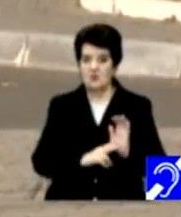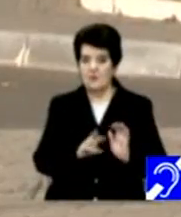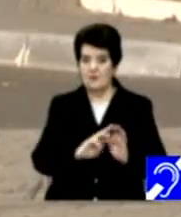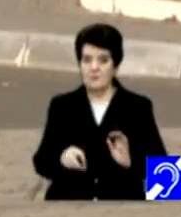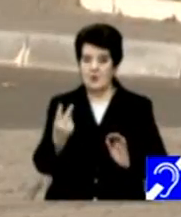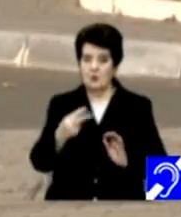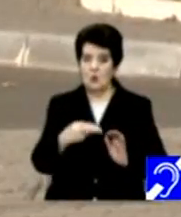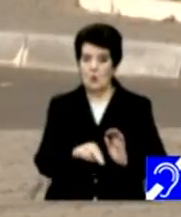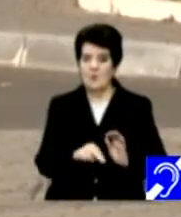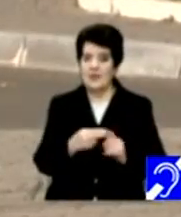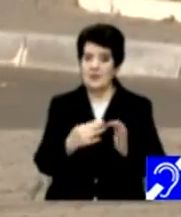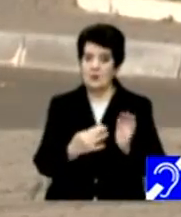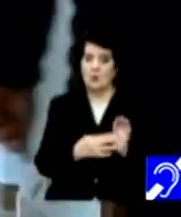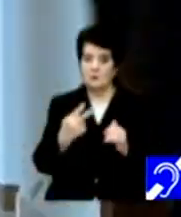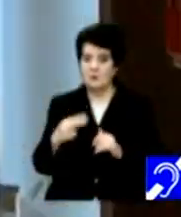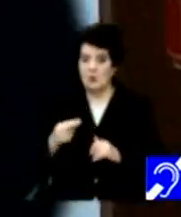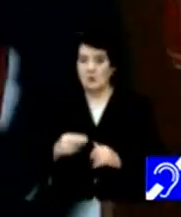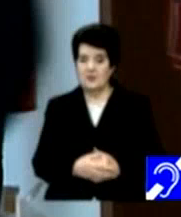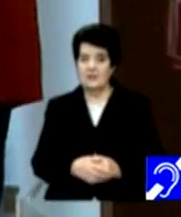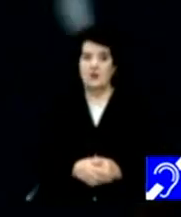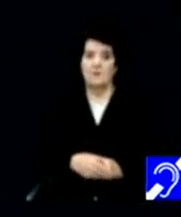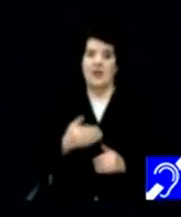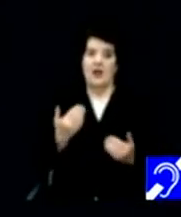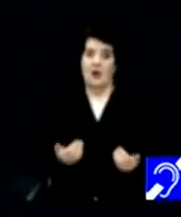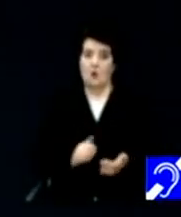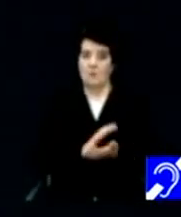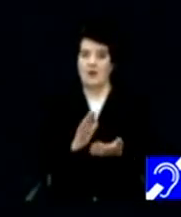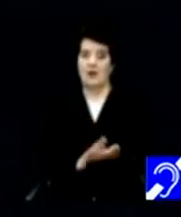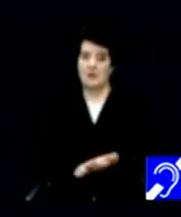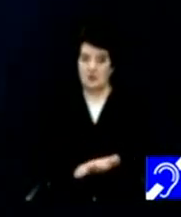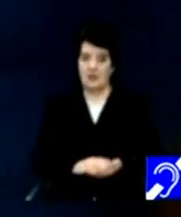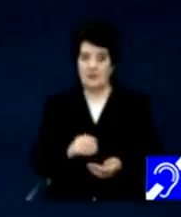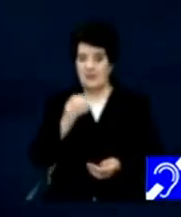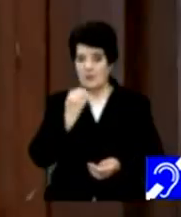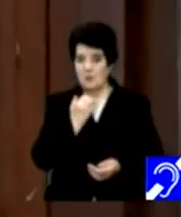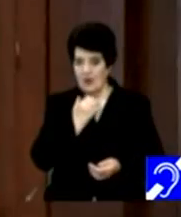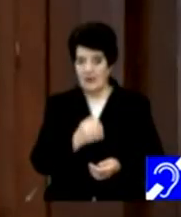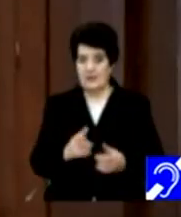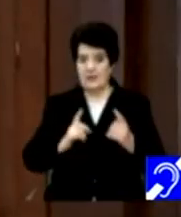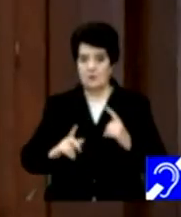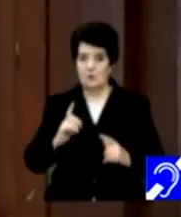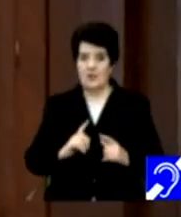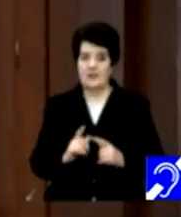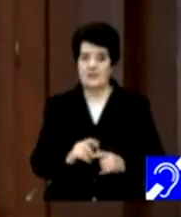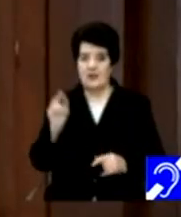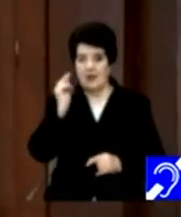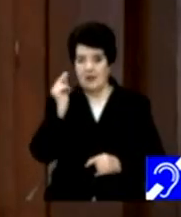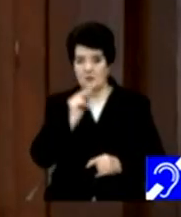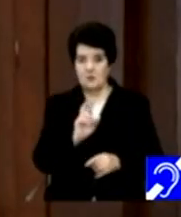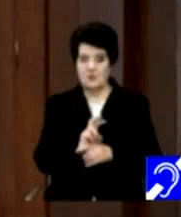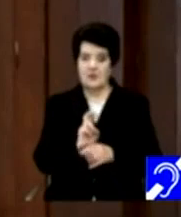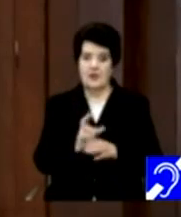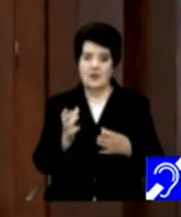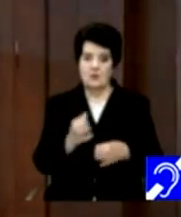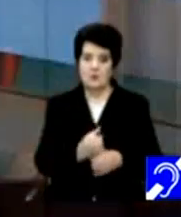în 2019-2020. Acum este înregistrată o ușoară înfiorare datorită studenților care au apelat la studii cu frecvență